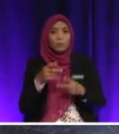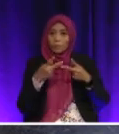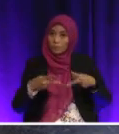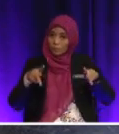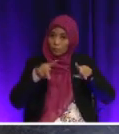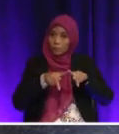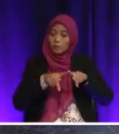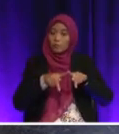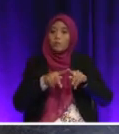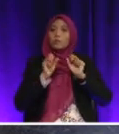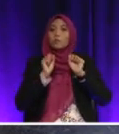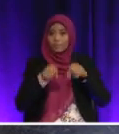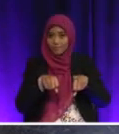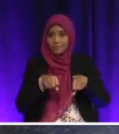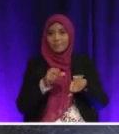sangat